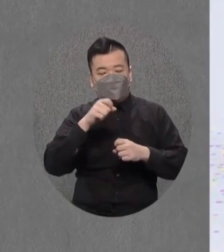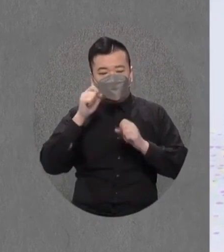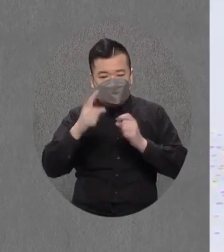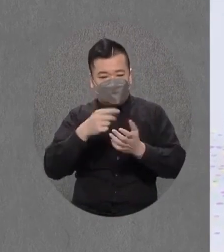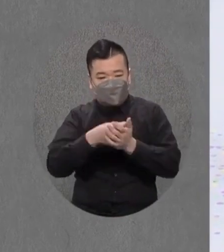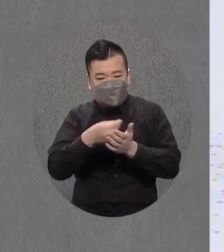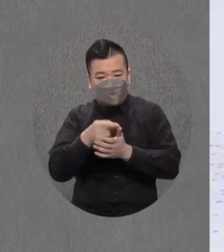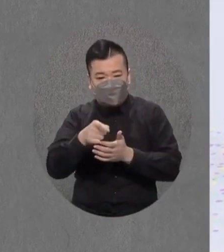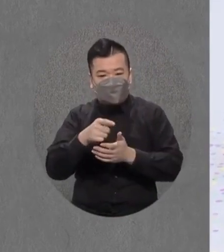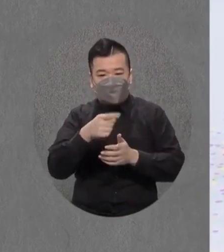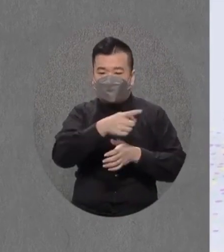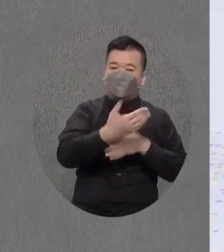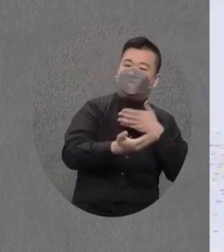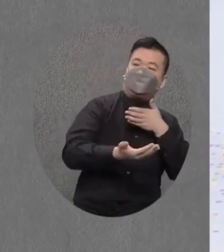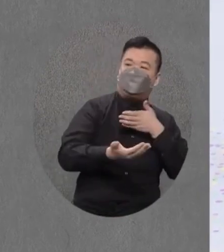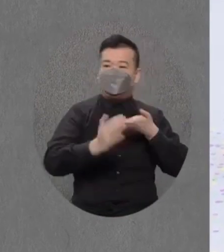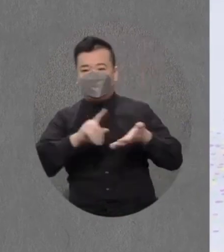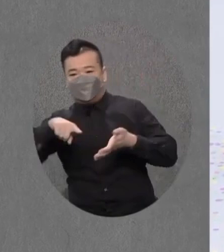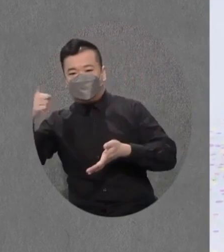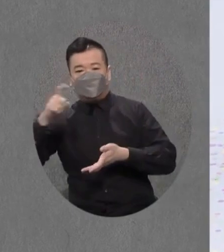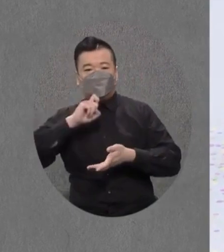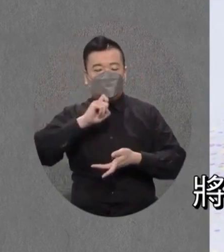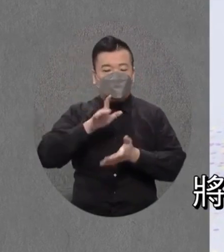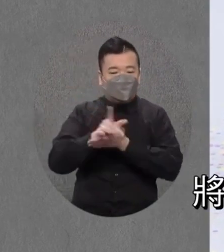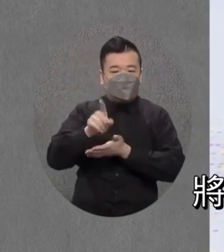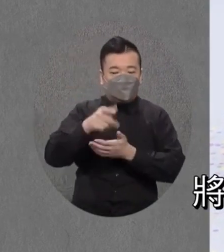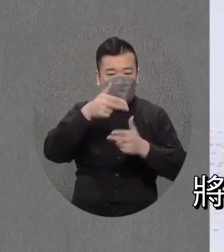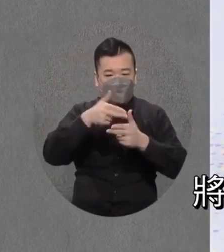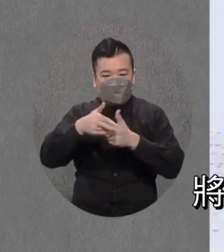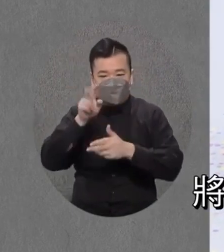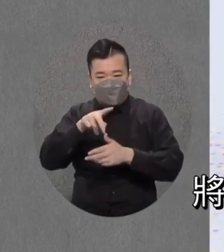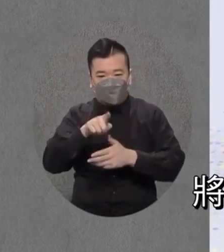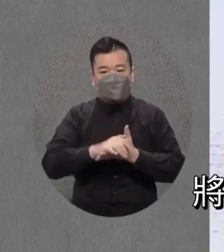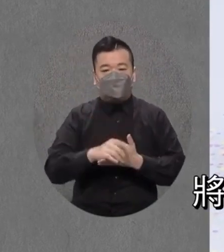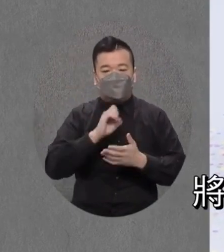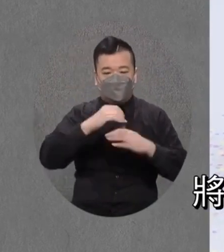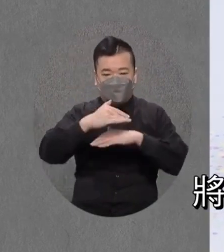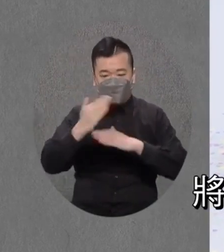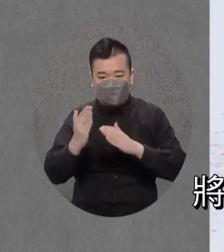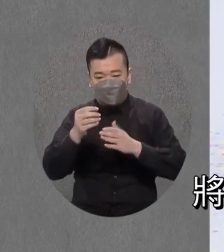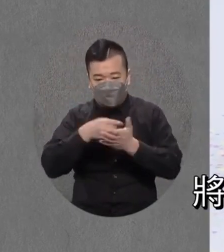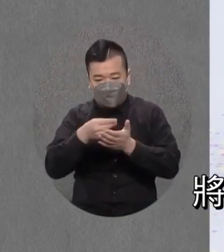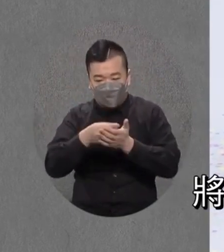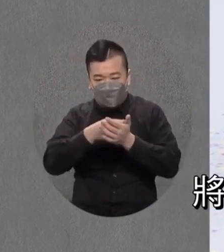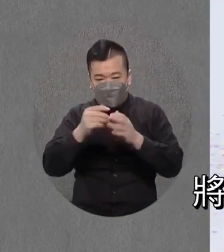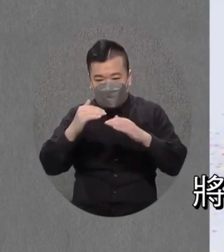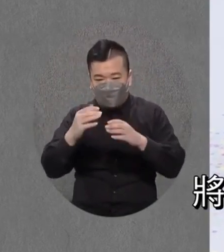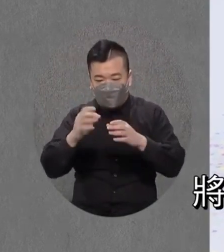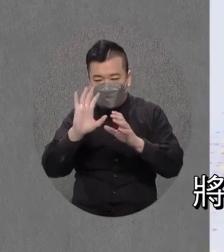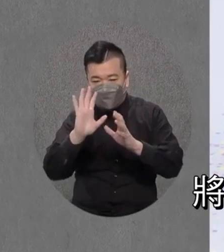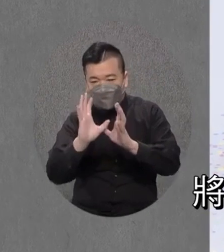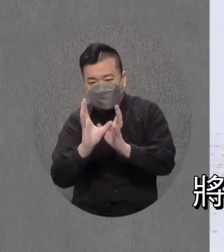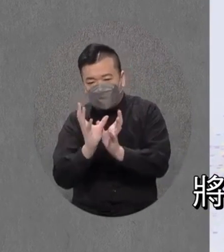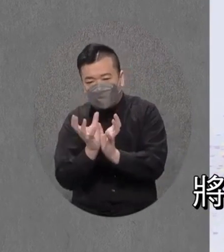那陳卓欣就反轉來，那他就拍了一條片，就是那個啫喱由 form 了去融化、溶